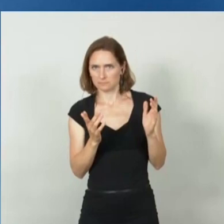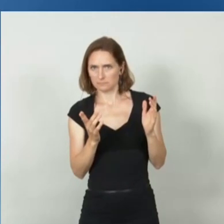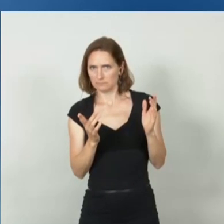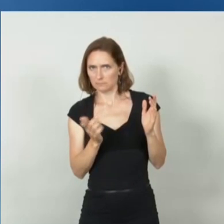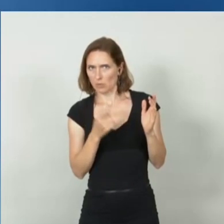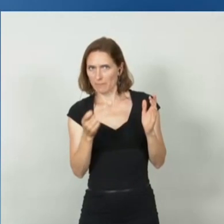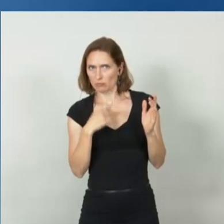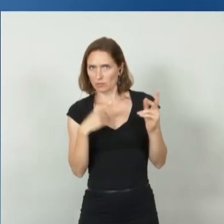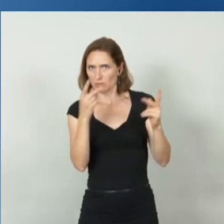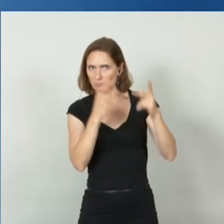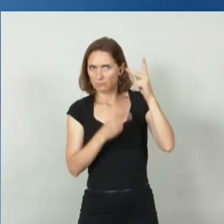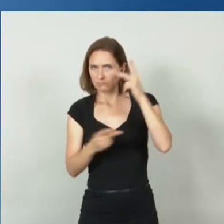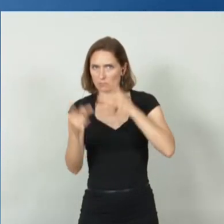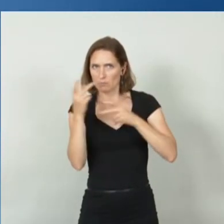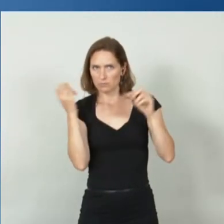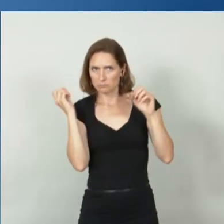il y a un diapo